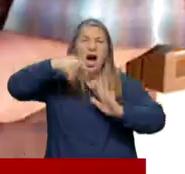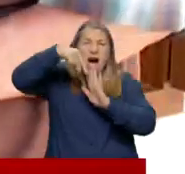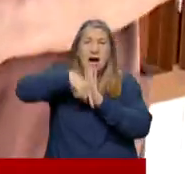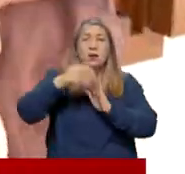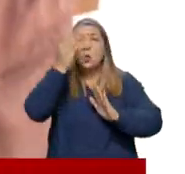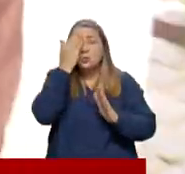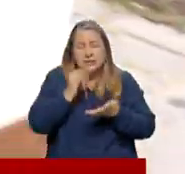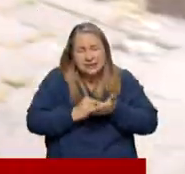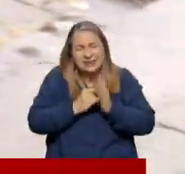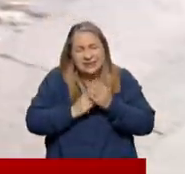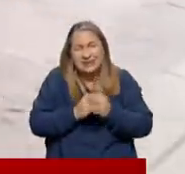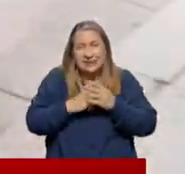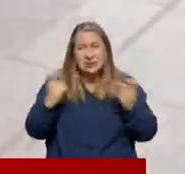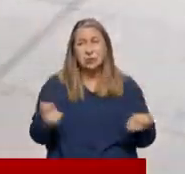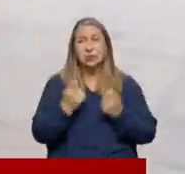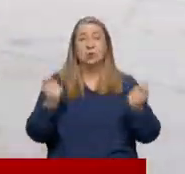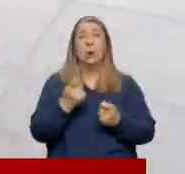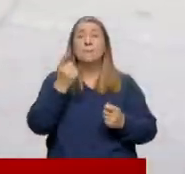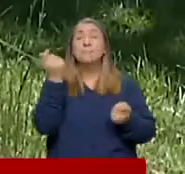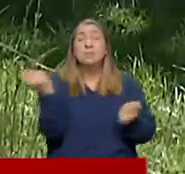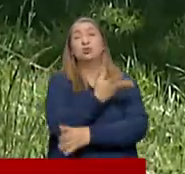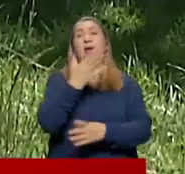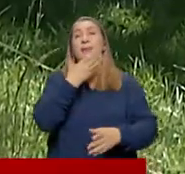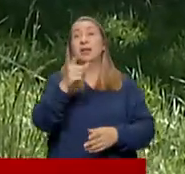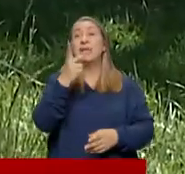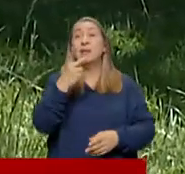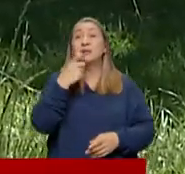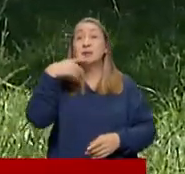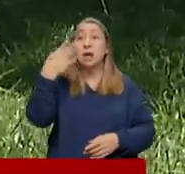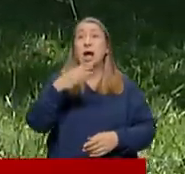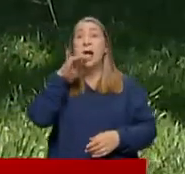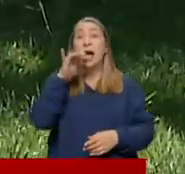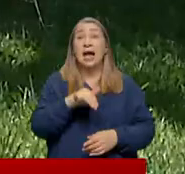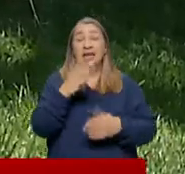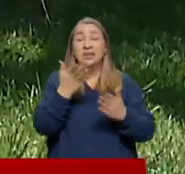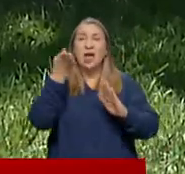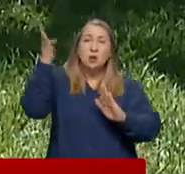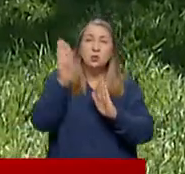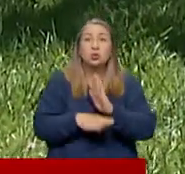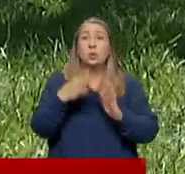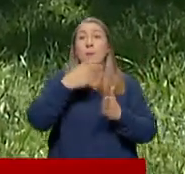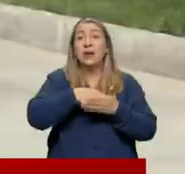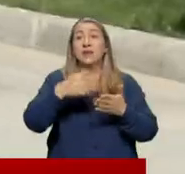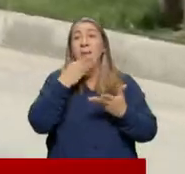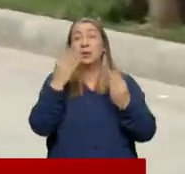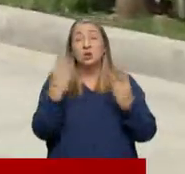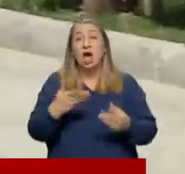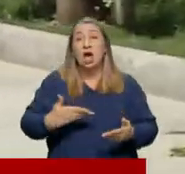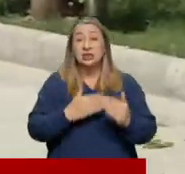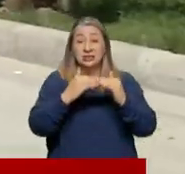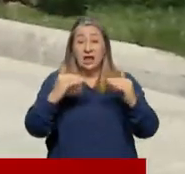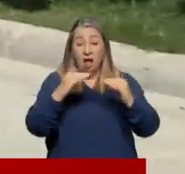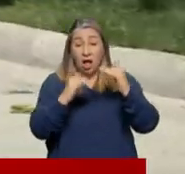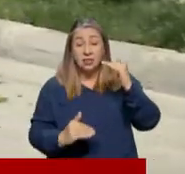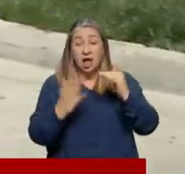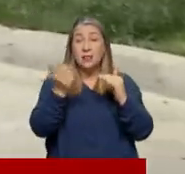yoksullukla başa çıkmaya çalışıyor birçok emekli mm yılından sonra hak ettiğinden daha düşük maaşla emekli oldu açlık